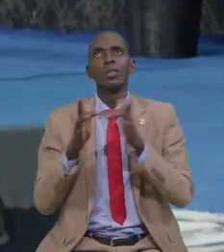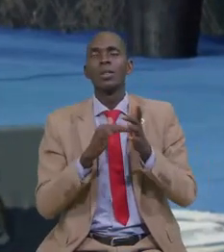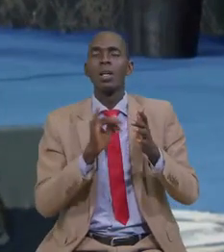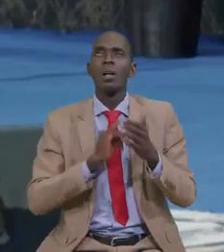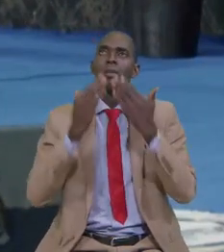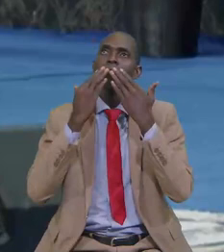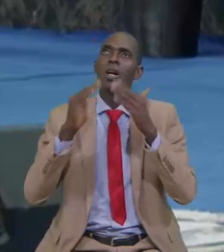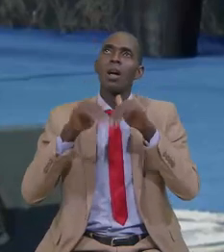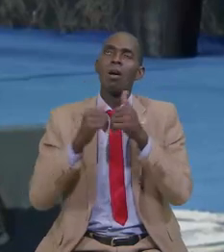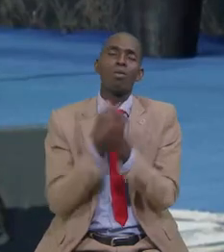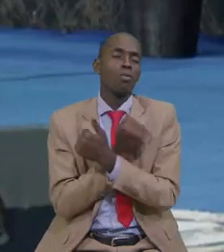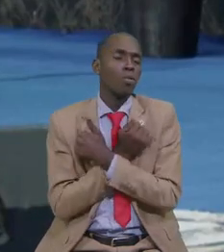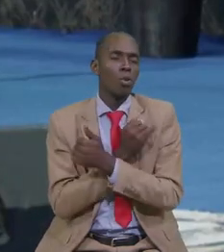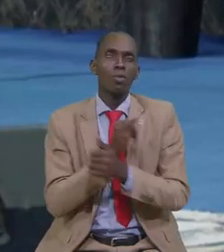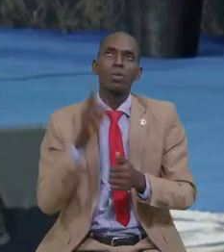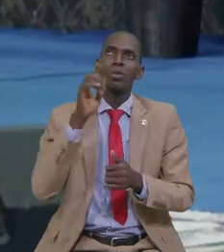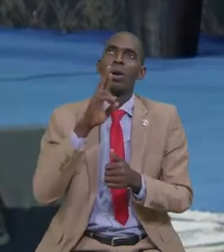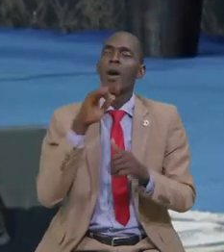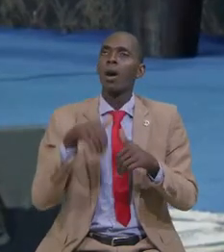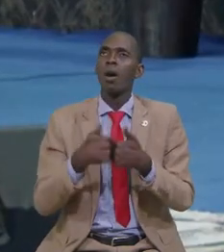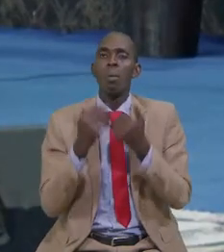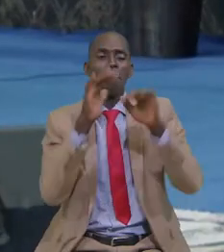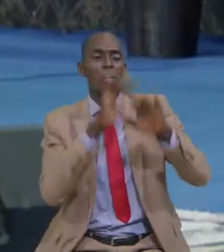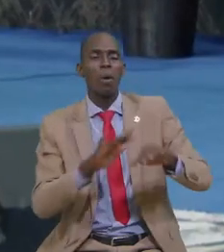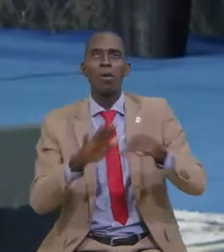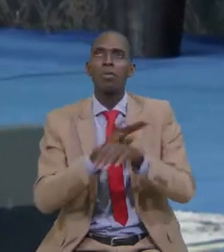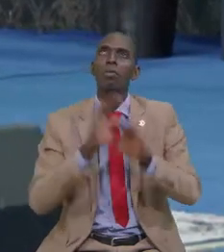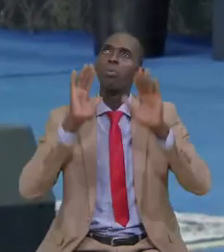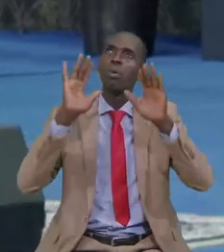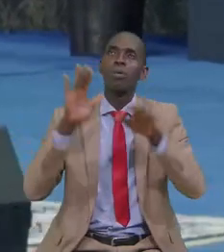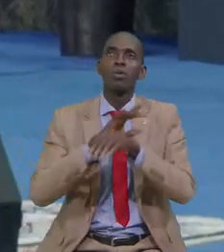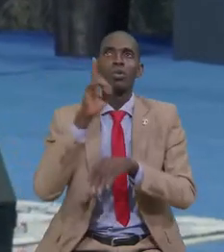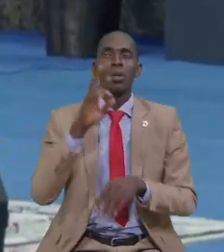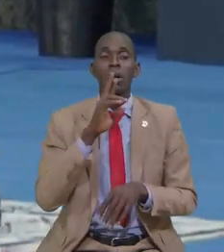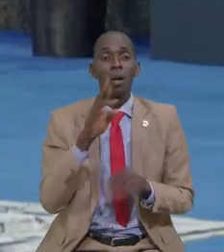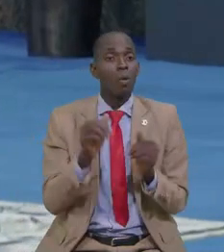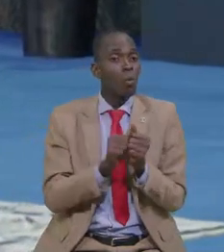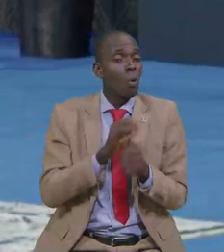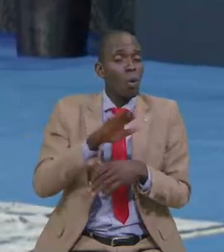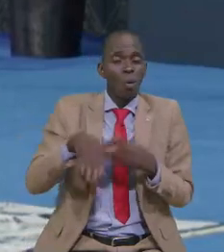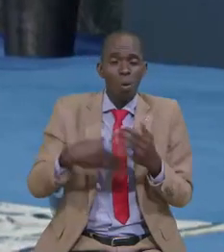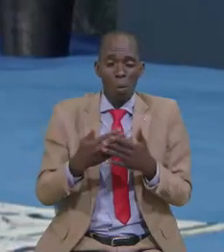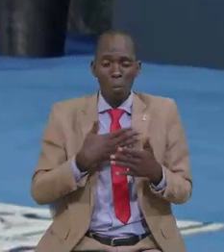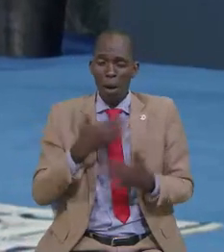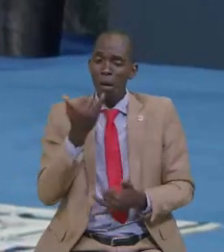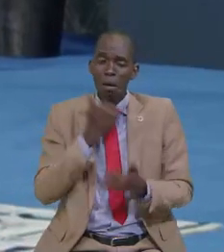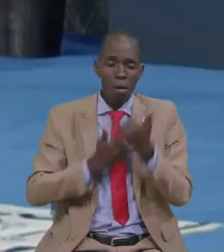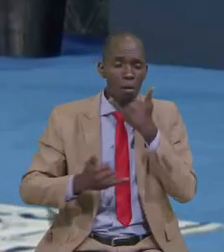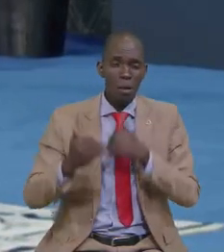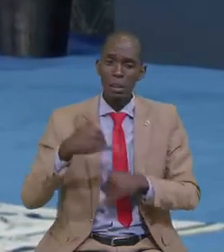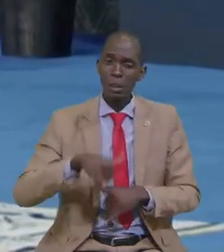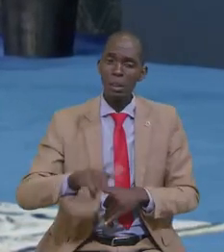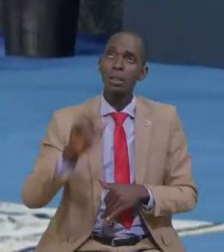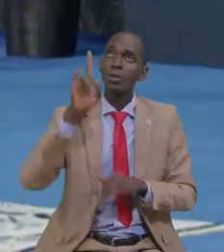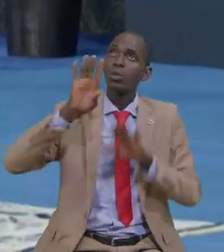je te dis merci que tu es miséricordieux, bon, compatissant avec tout ce que j'ai